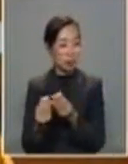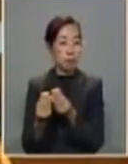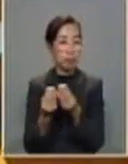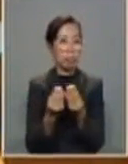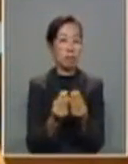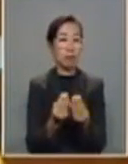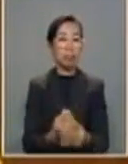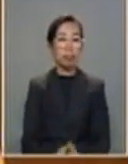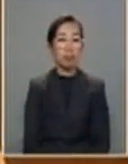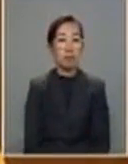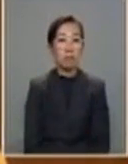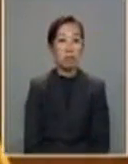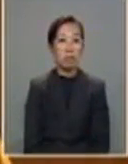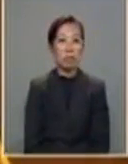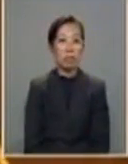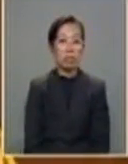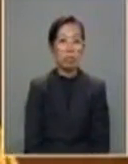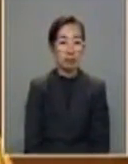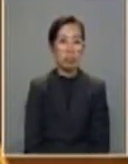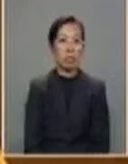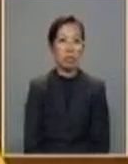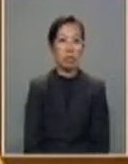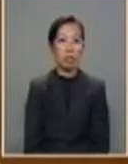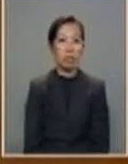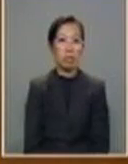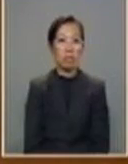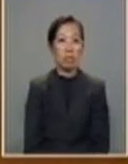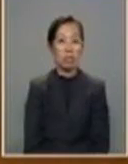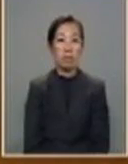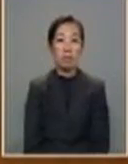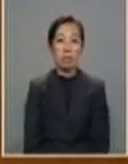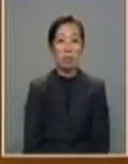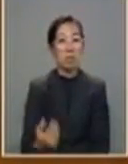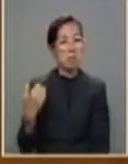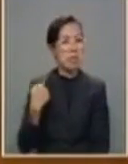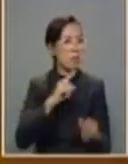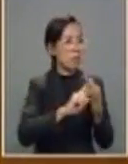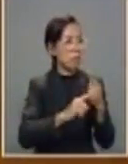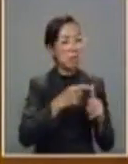มีเพื่อนอื่นเหมือนแฟน